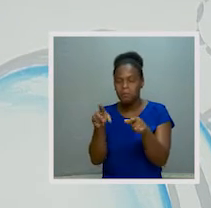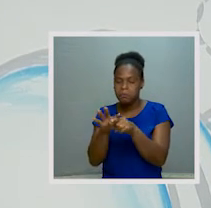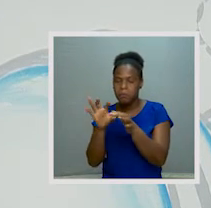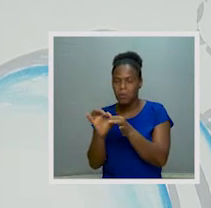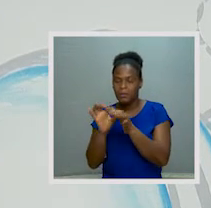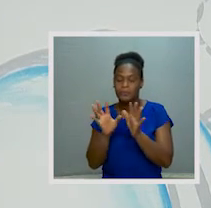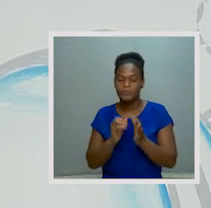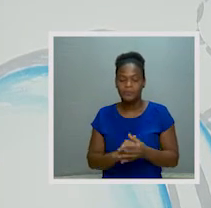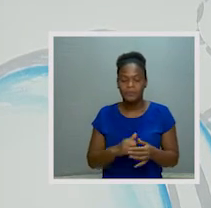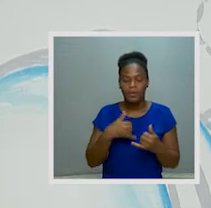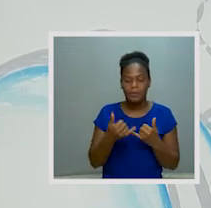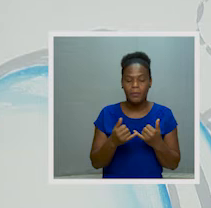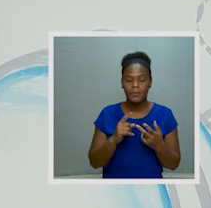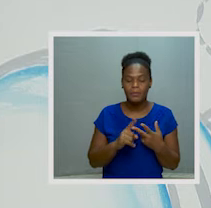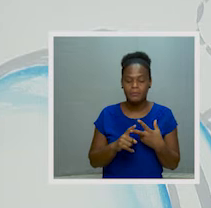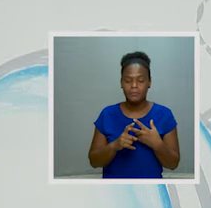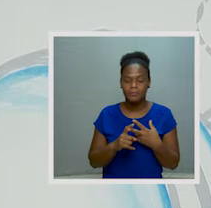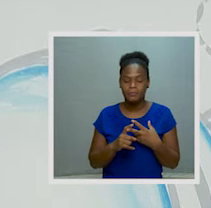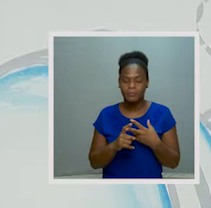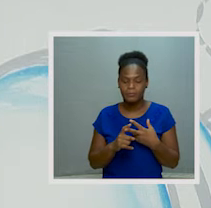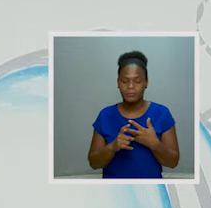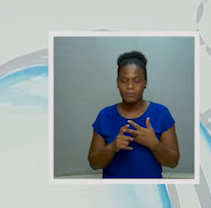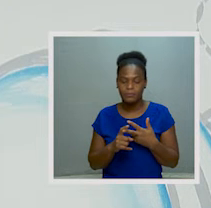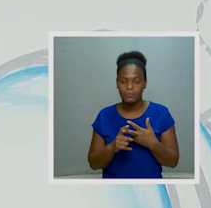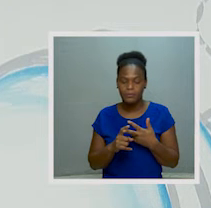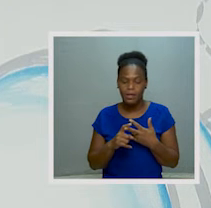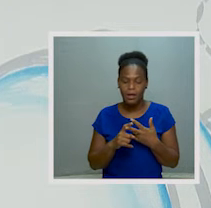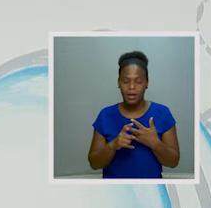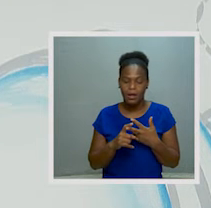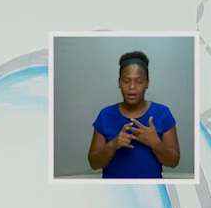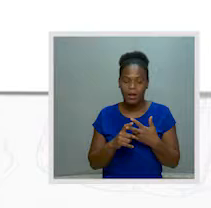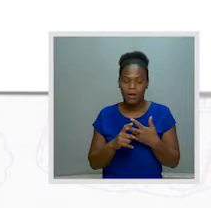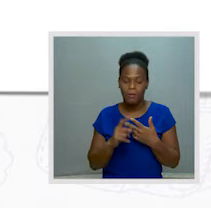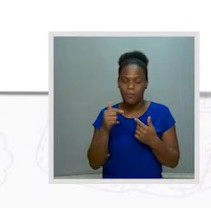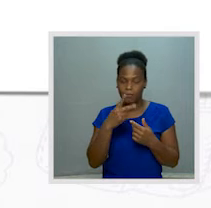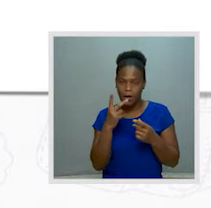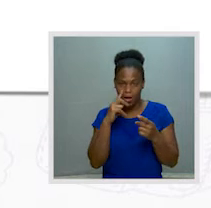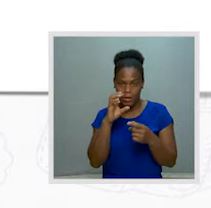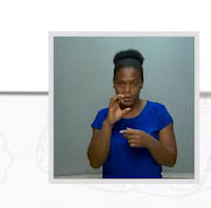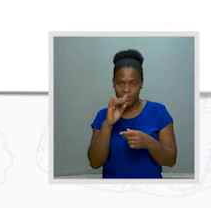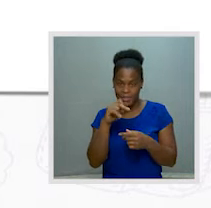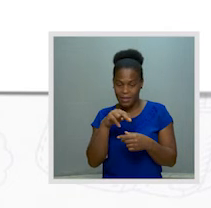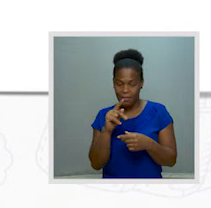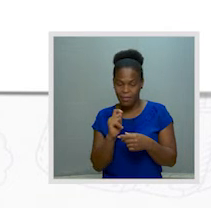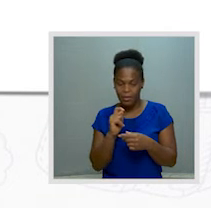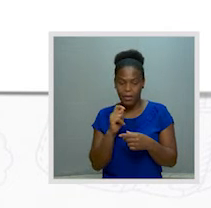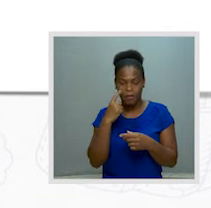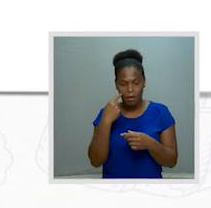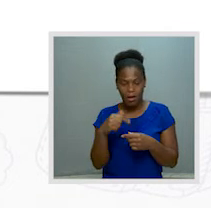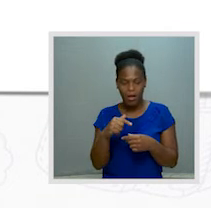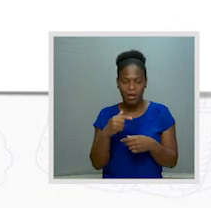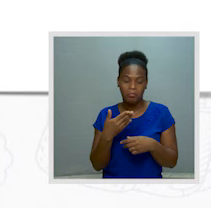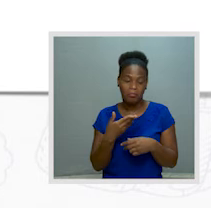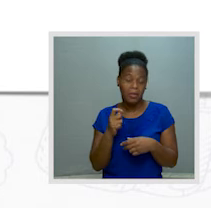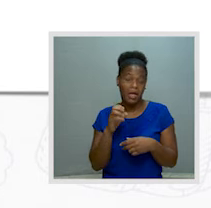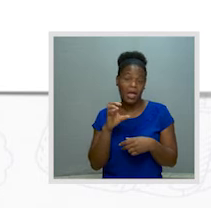ça. Après, vous avez la chaîne veut un décor